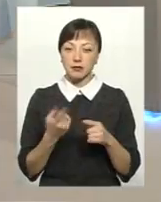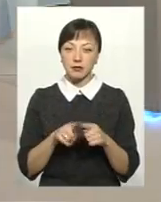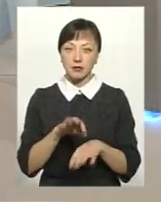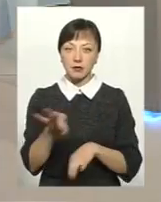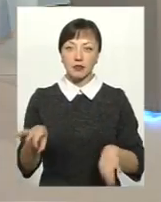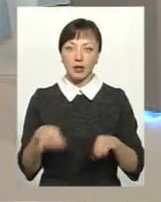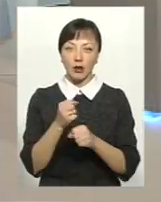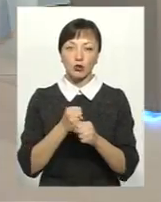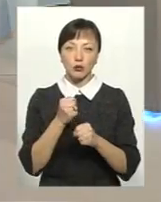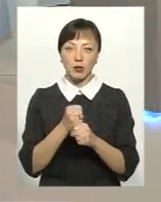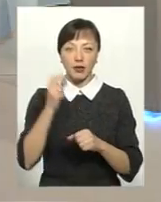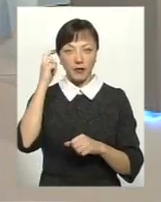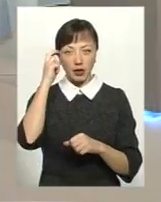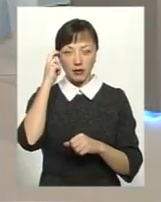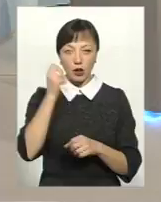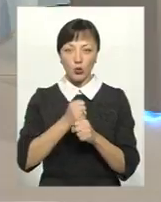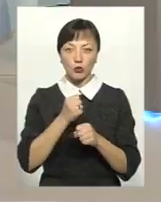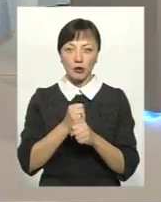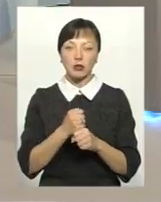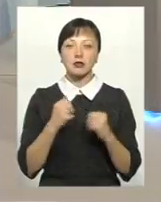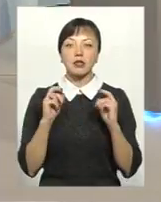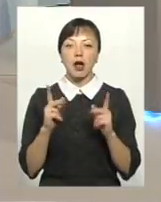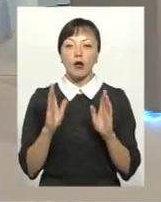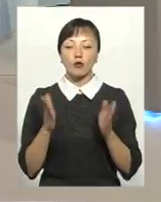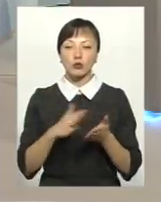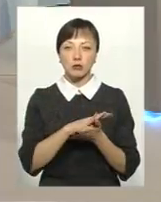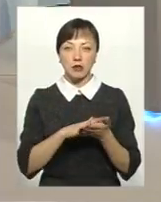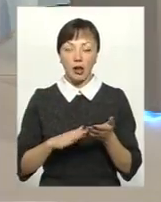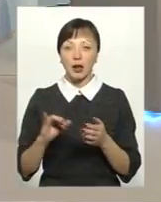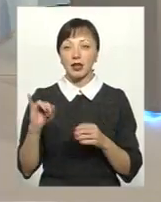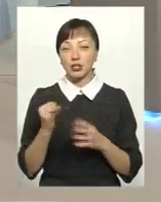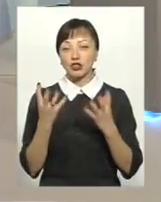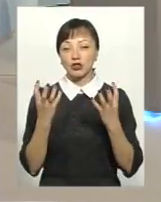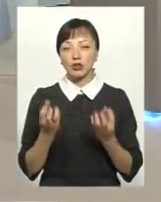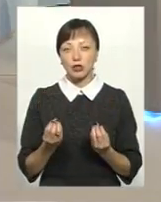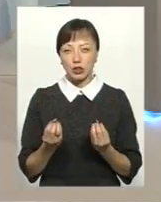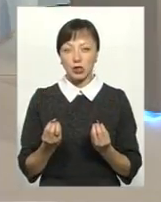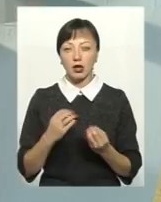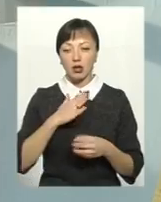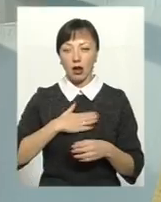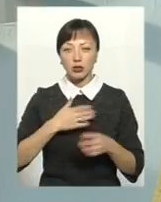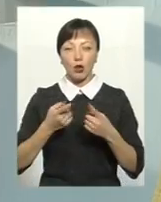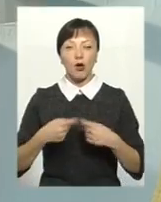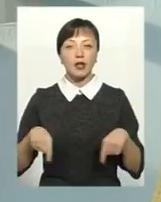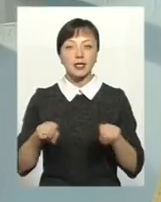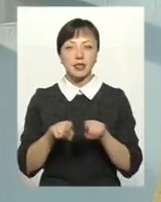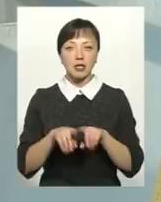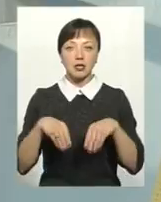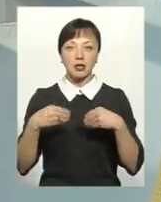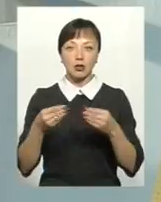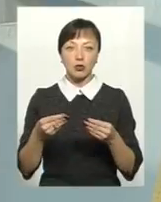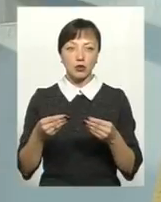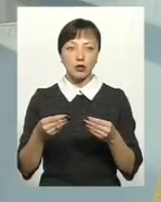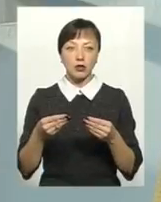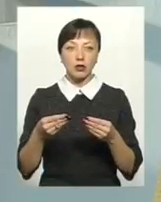проєкт розробляється, в Києві розробляється, як ми будемо робити. І в рамках ще цього проєкту от наші організації надають